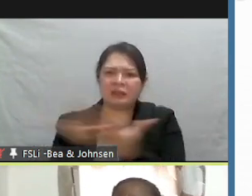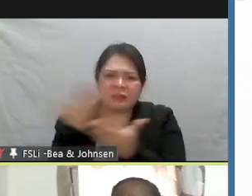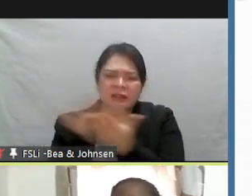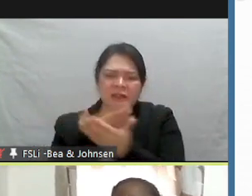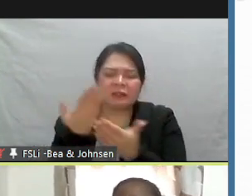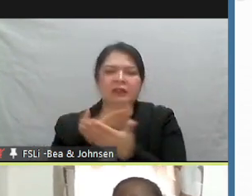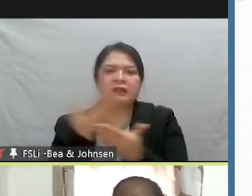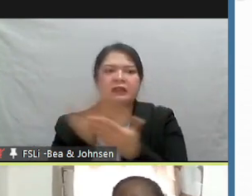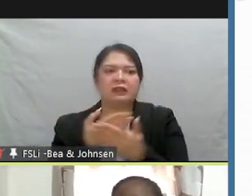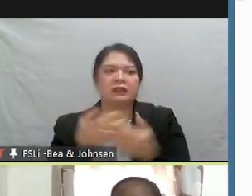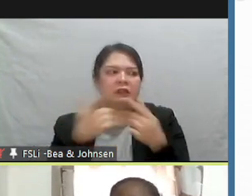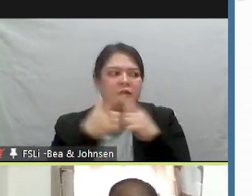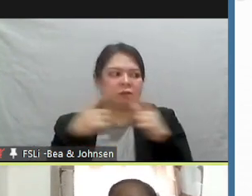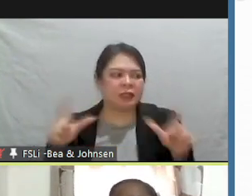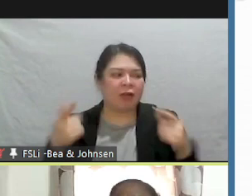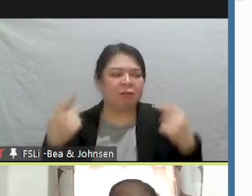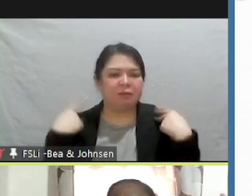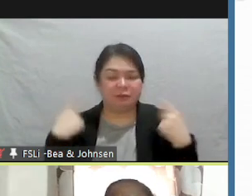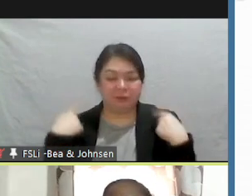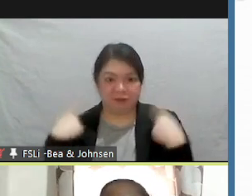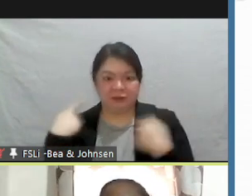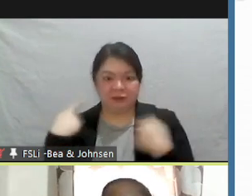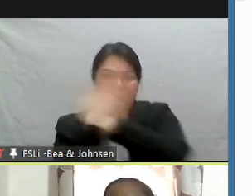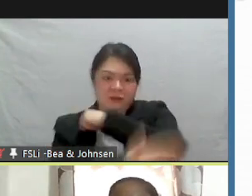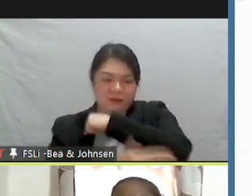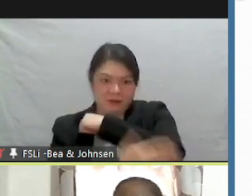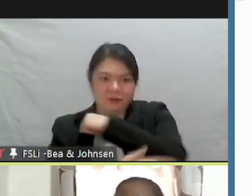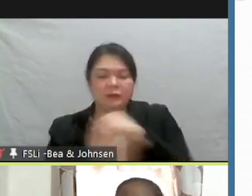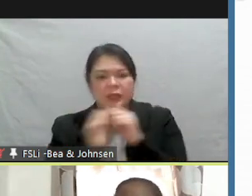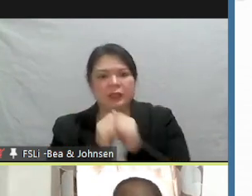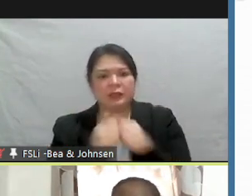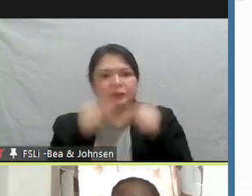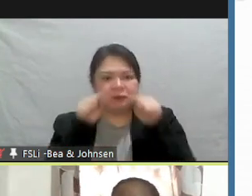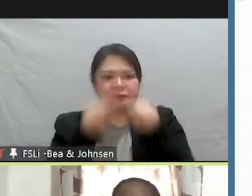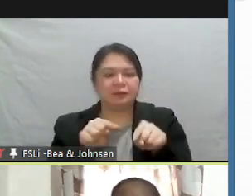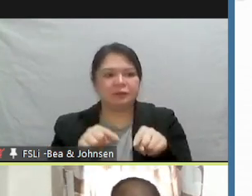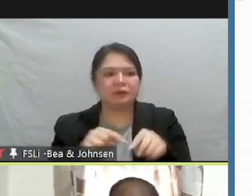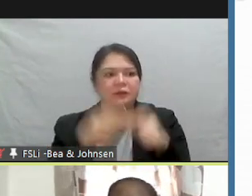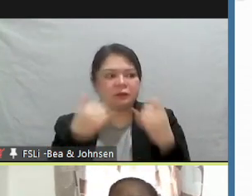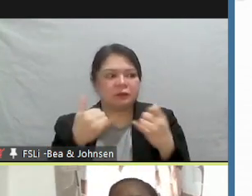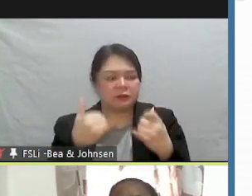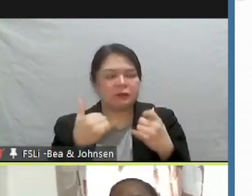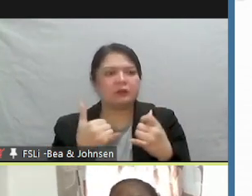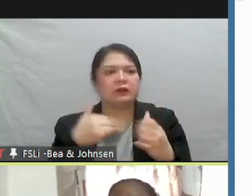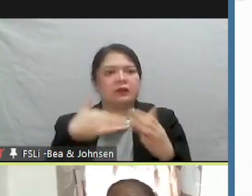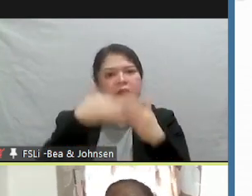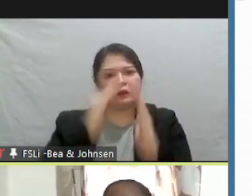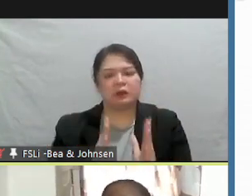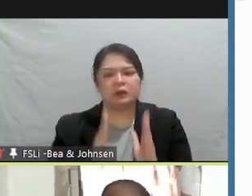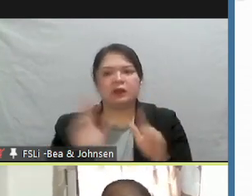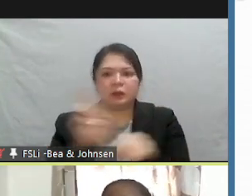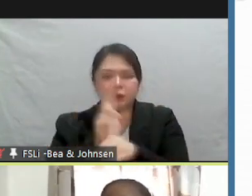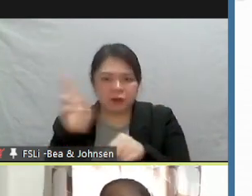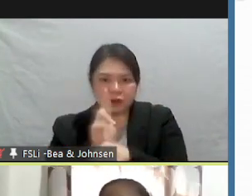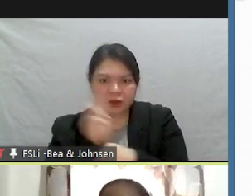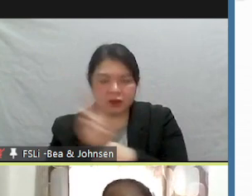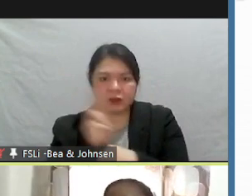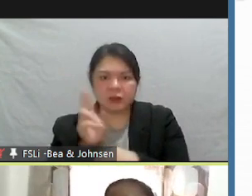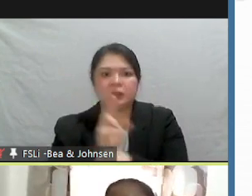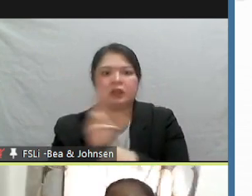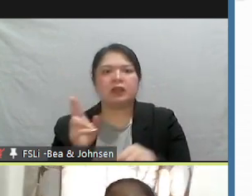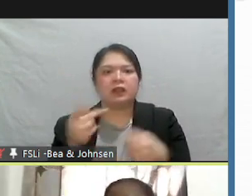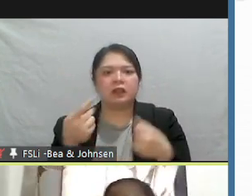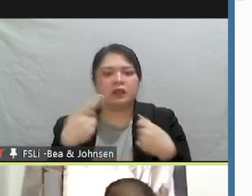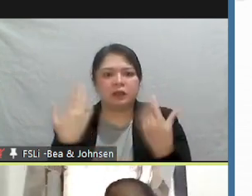mga lingwahe ay mga foreigner? Paano makikipagsabayan ang katutubong estudyante kung ang ginagamit niyo ay ang